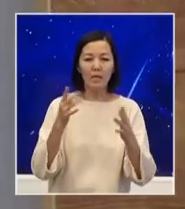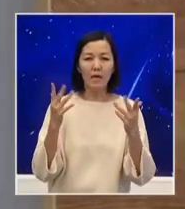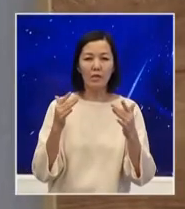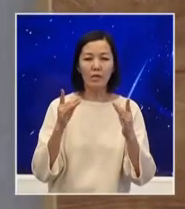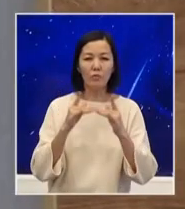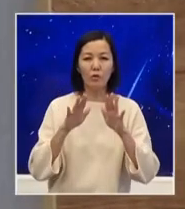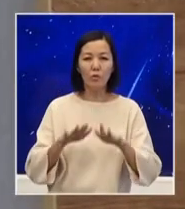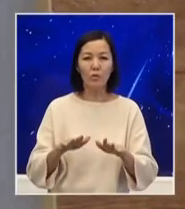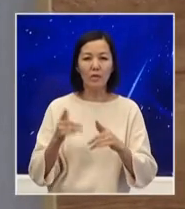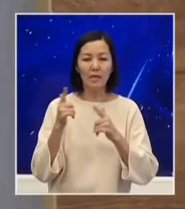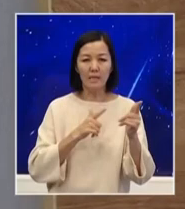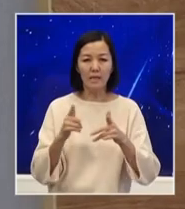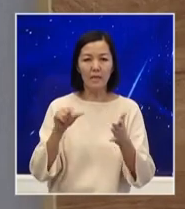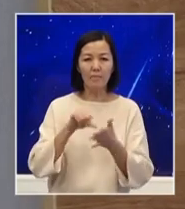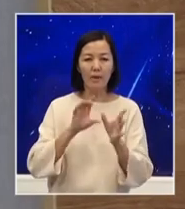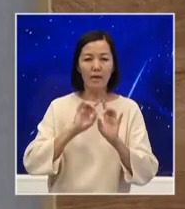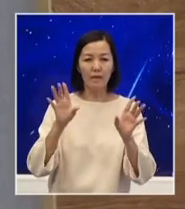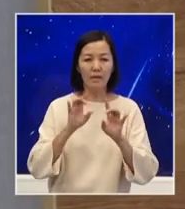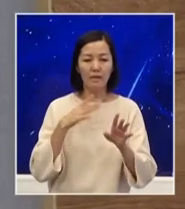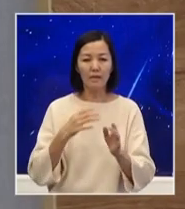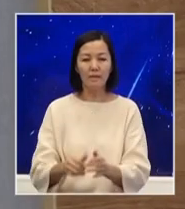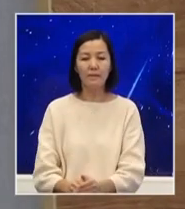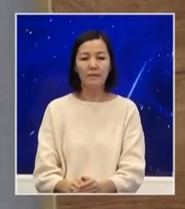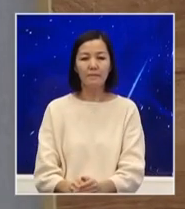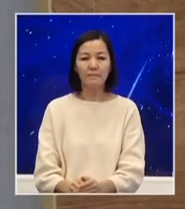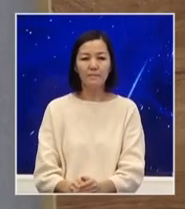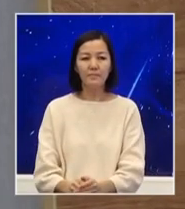ауруханаларда қанша төсек орнын әзірленгенін баяндады.